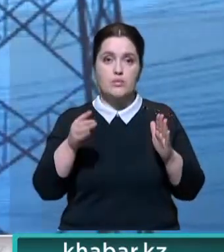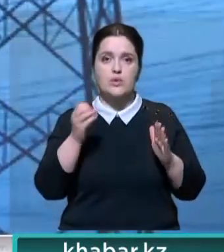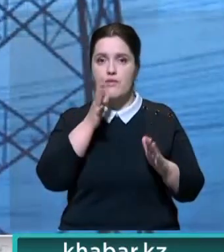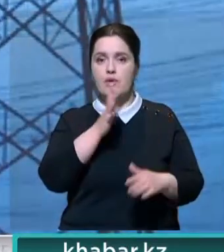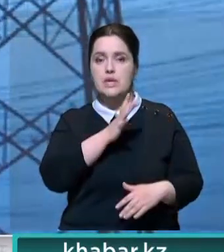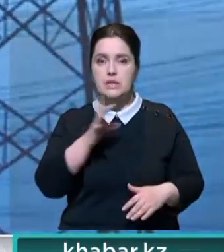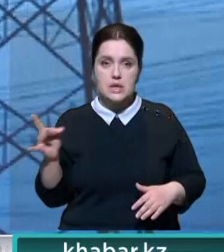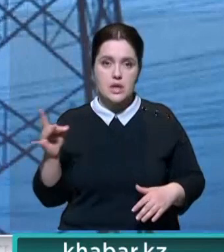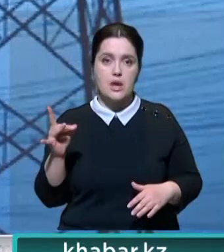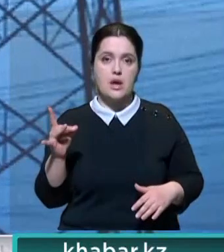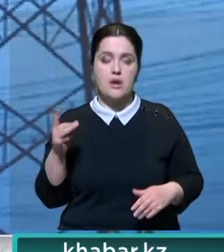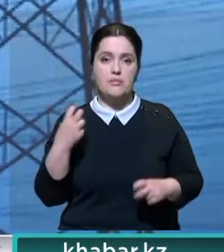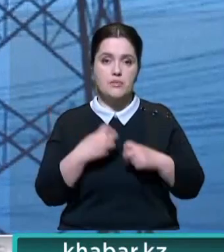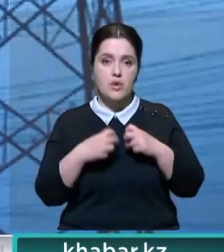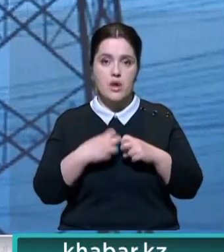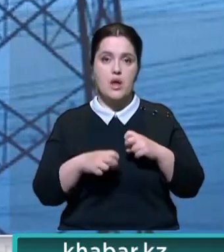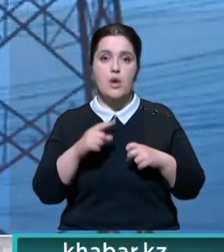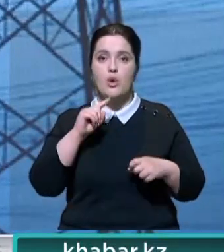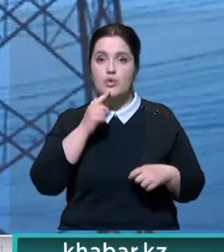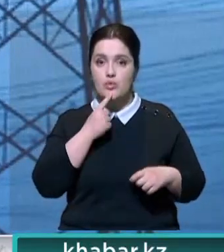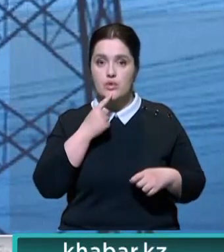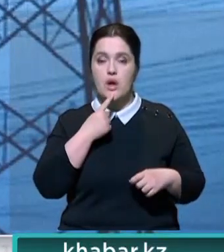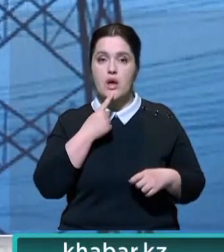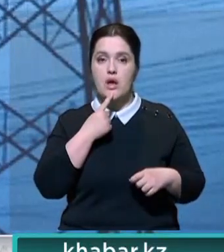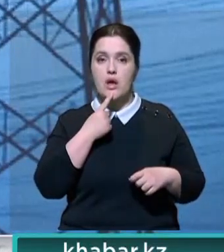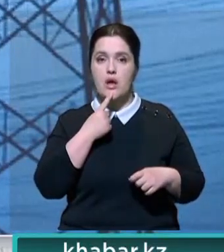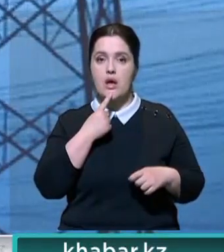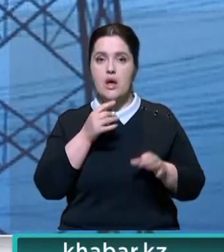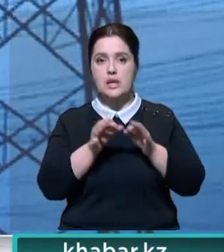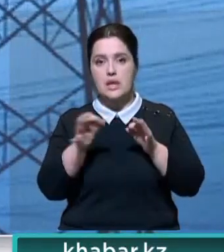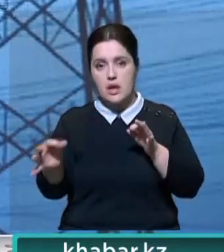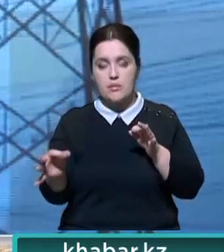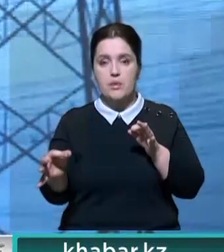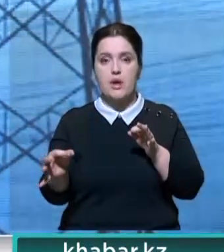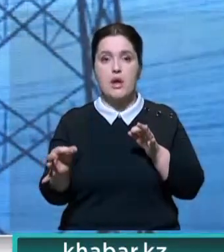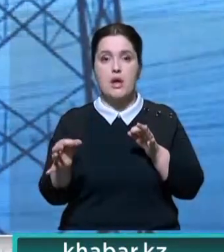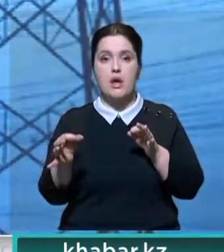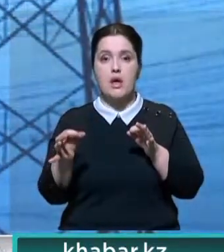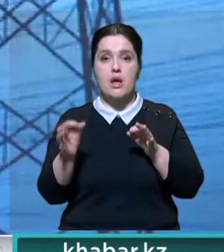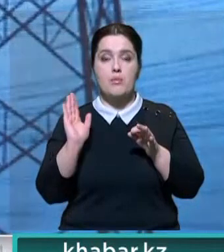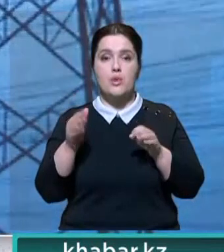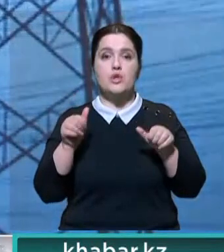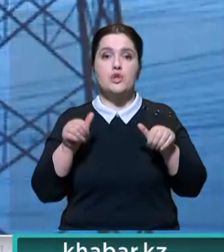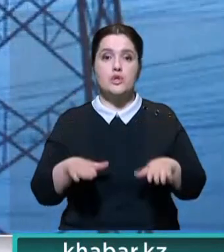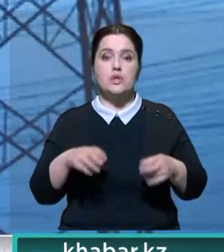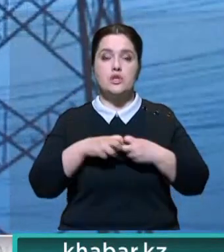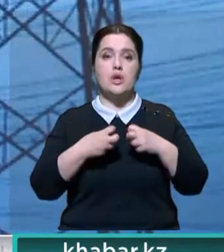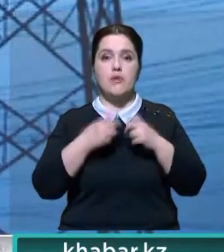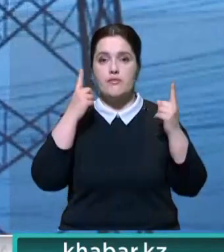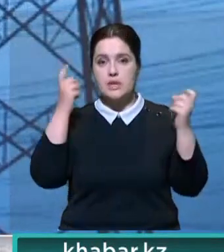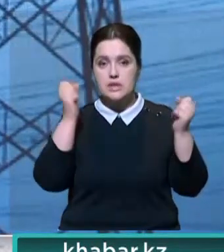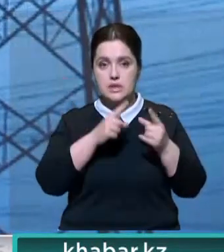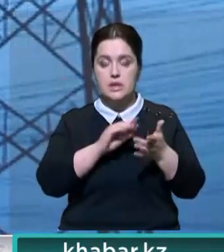еще в советские времена, регулярно выходят из строя. Особенно трудно приходится жителям окраин областного центра. Как намерены здесь